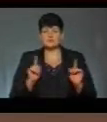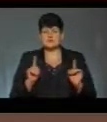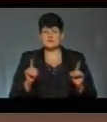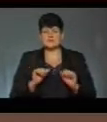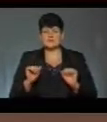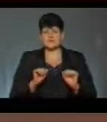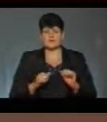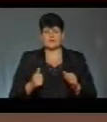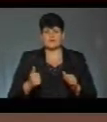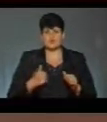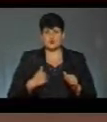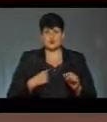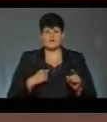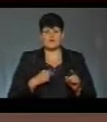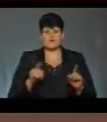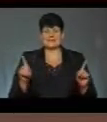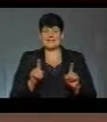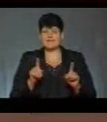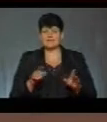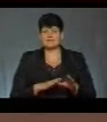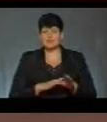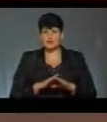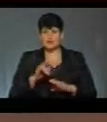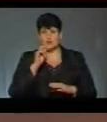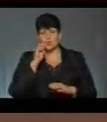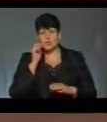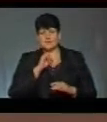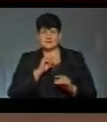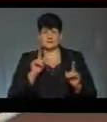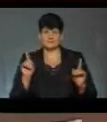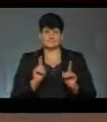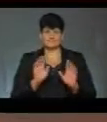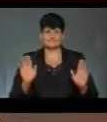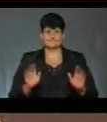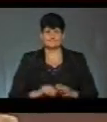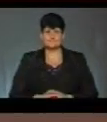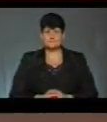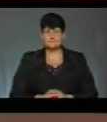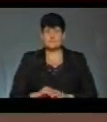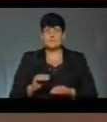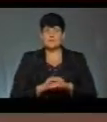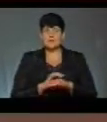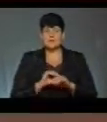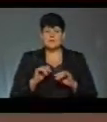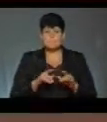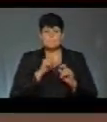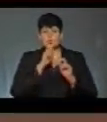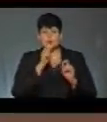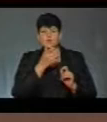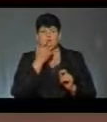керівництвом військового диригента Тараса Когута виконували українські композиції. Благодійна акція «Подаруй